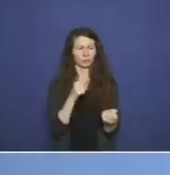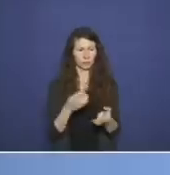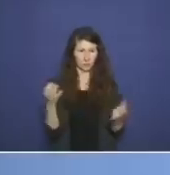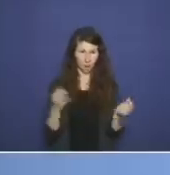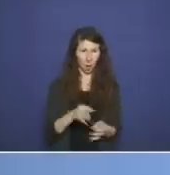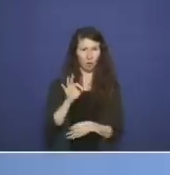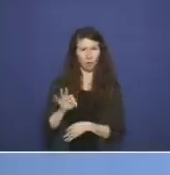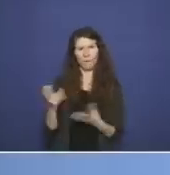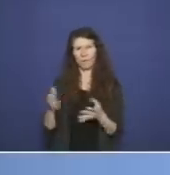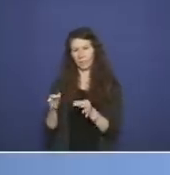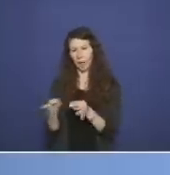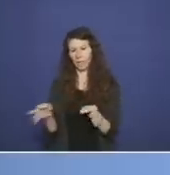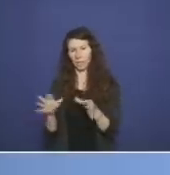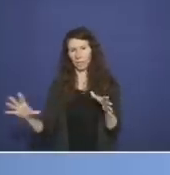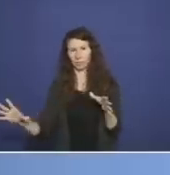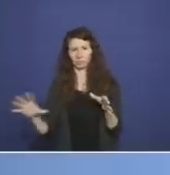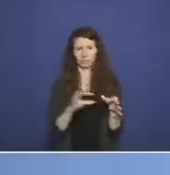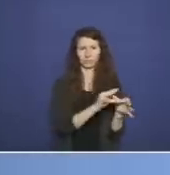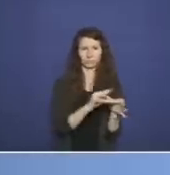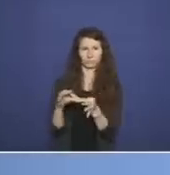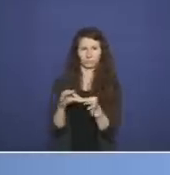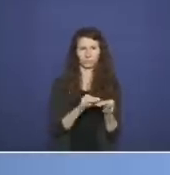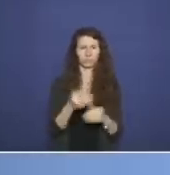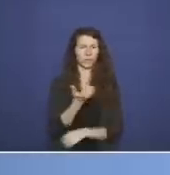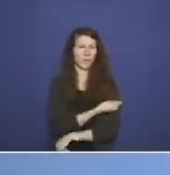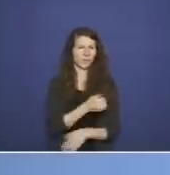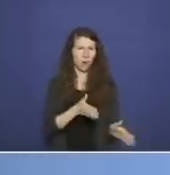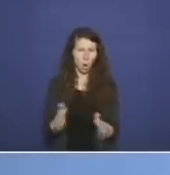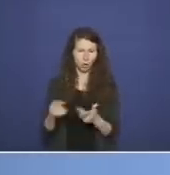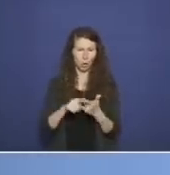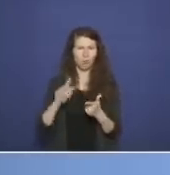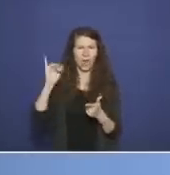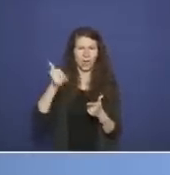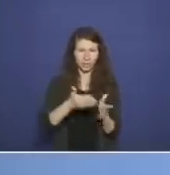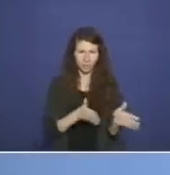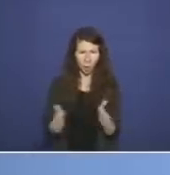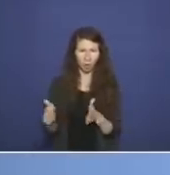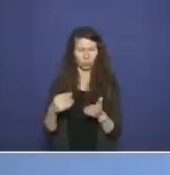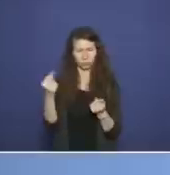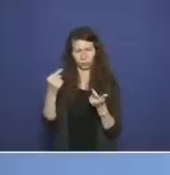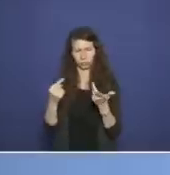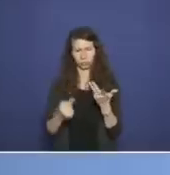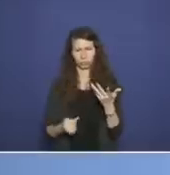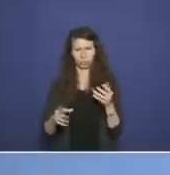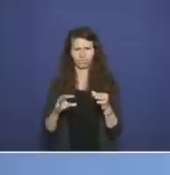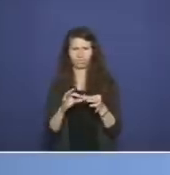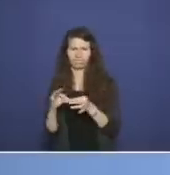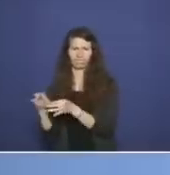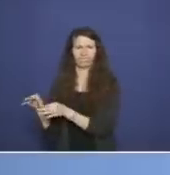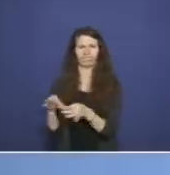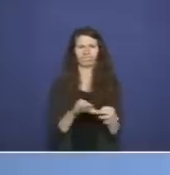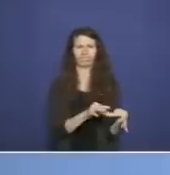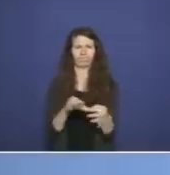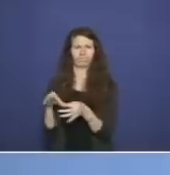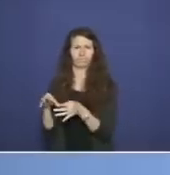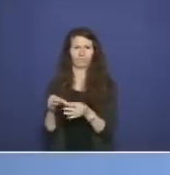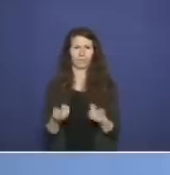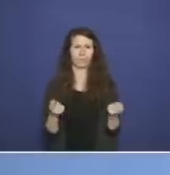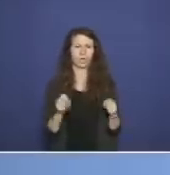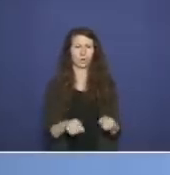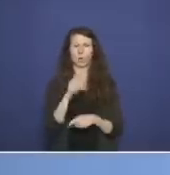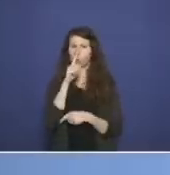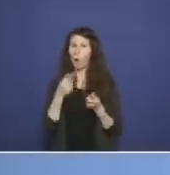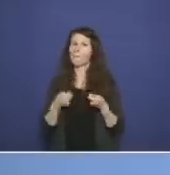welche Maßnahmen alles, das geht um die Impfverordnung, das geht um Einreiseverordnungen, das alles hängt an dem Beschluss, den nur der